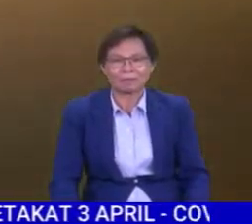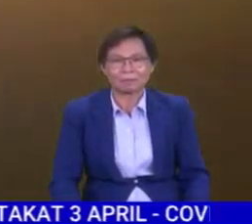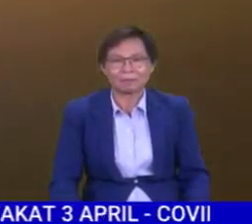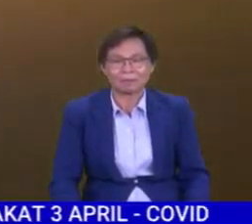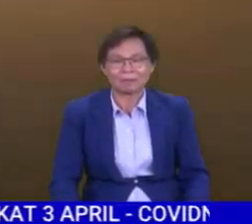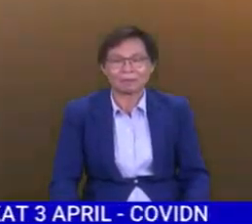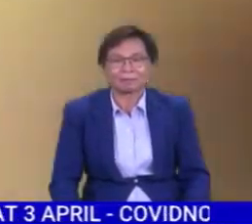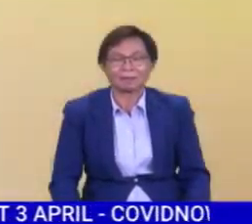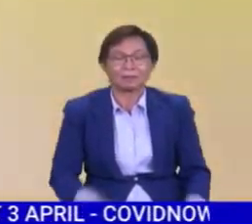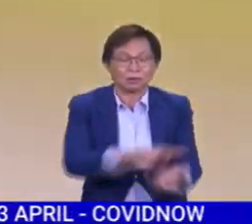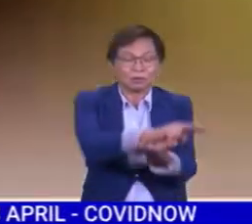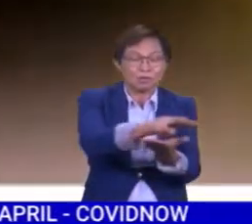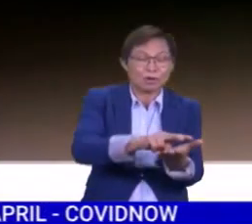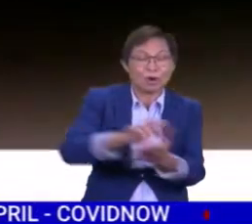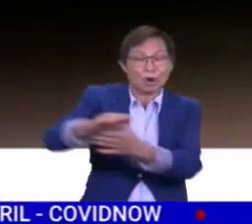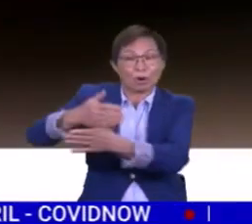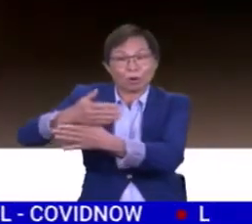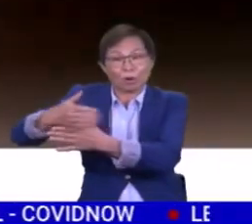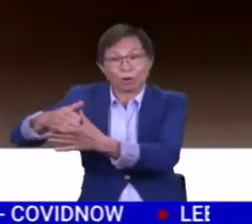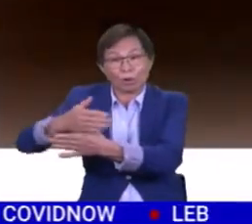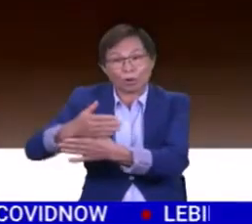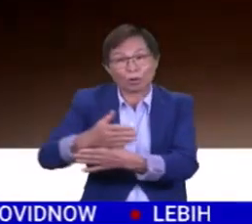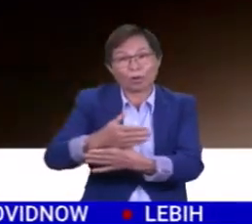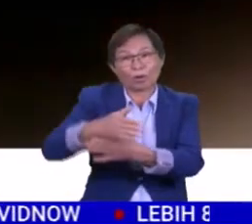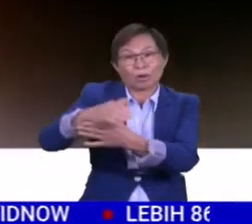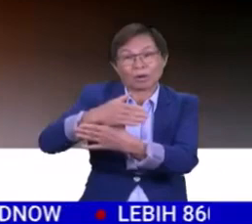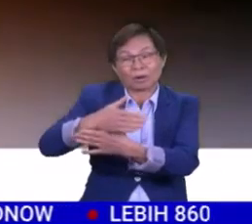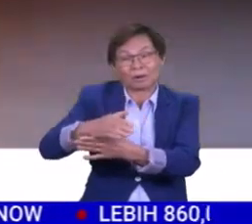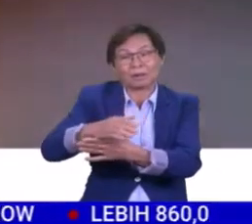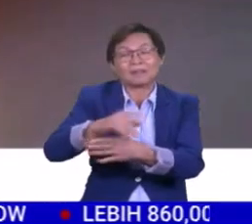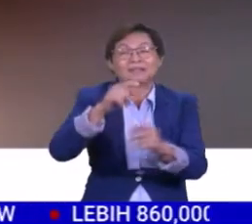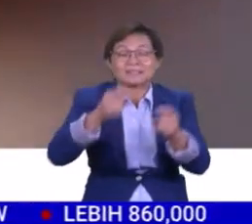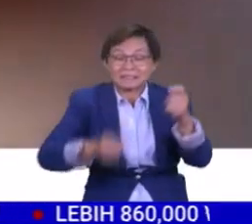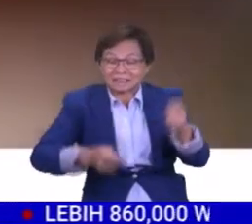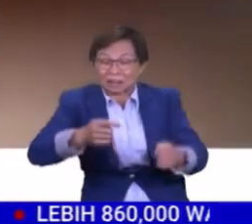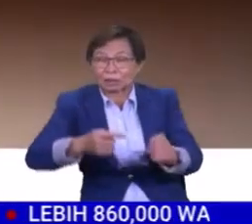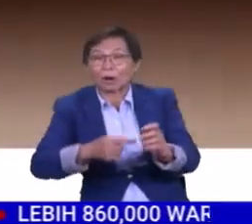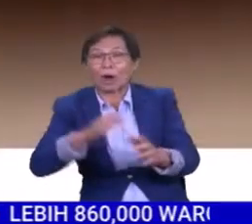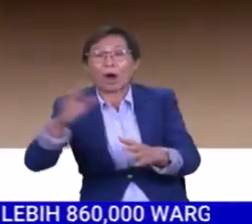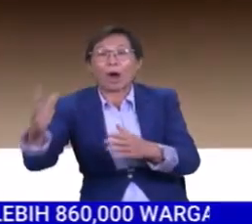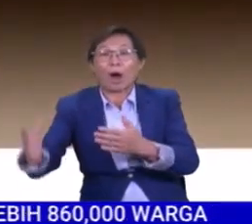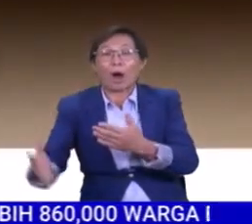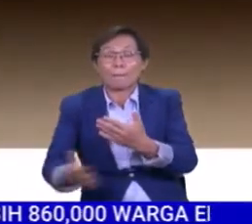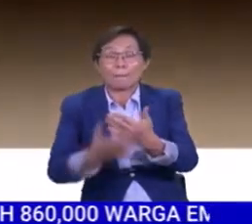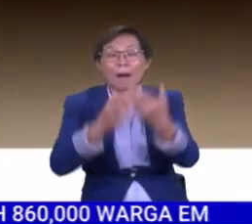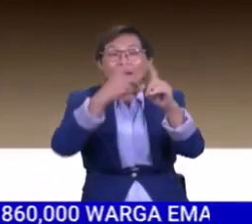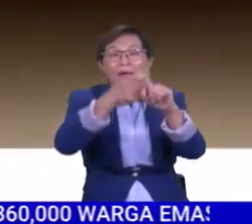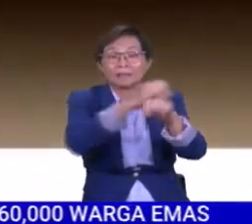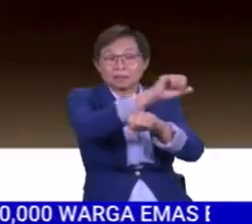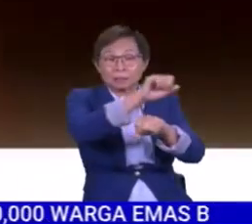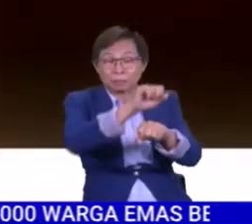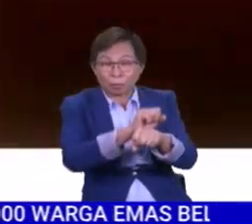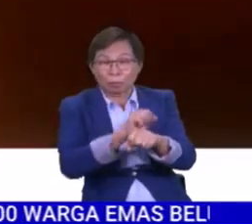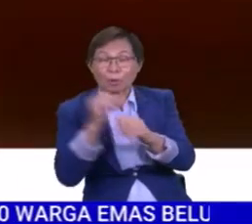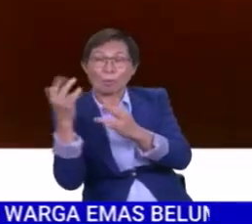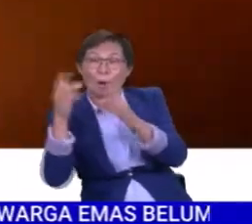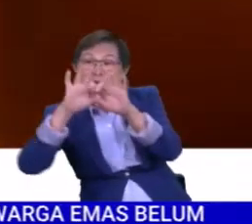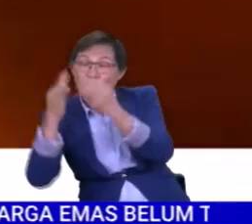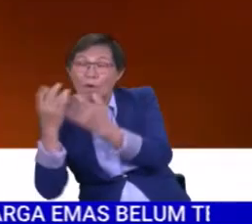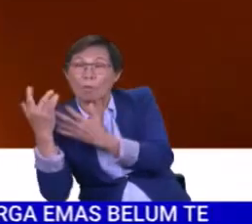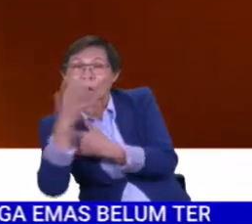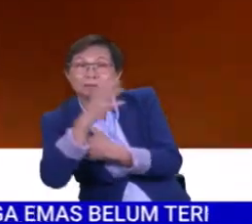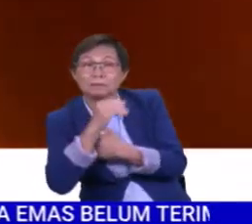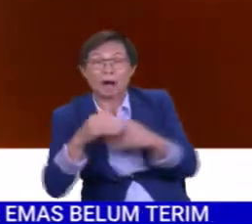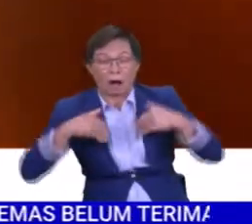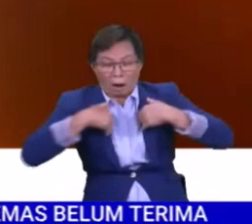by sebuah video Digo Sisi Fandi Chelsea di tiktok menunjukkan kepulauan gajah dari Singapura bukan hanya dinanti keluarga